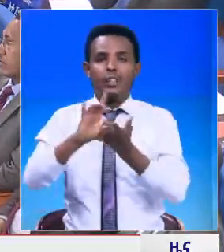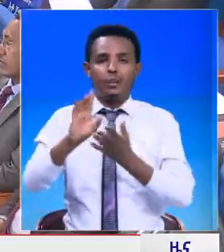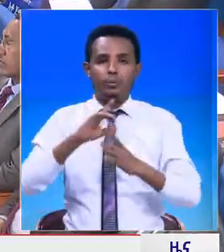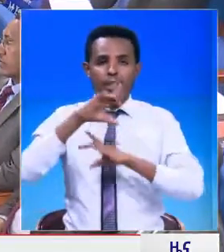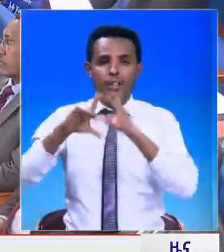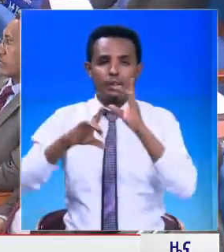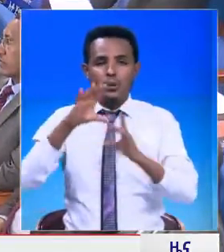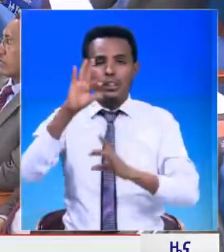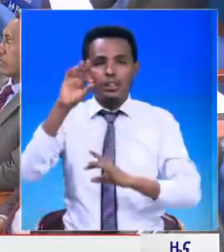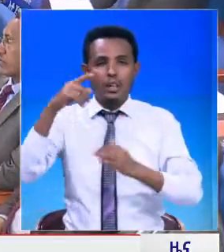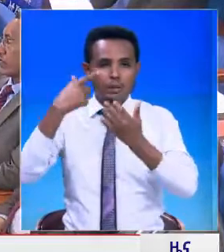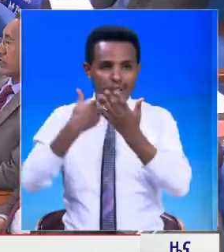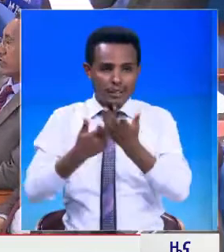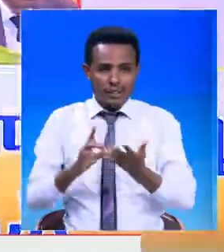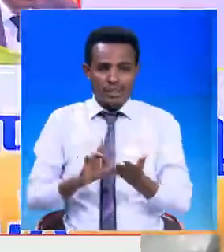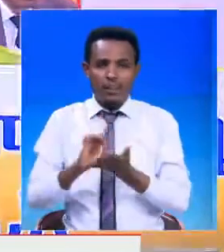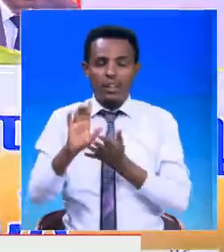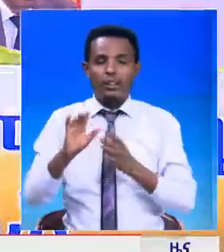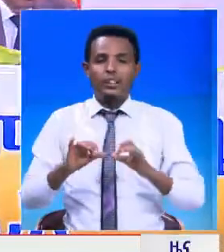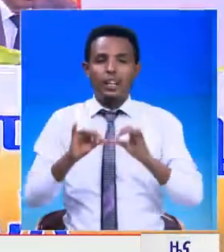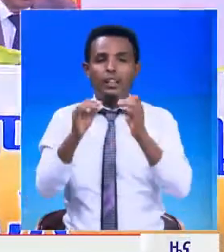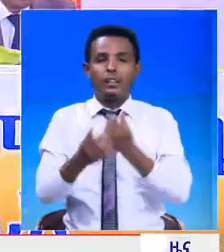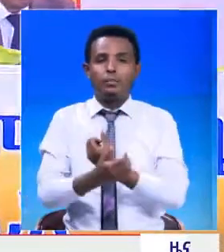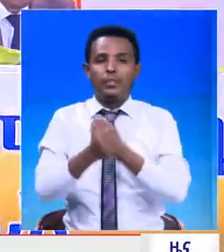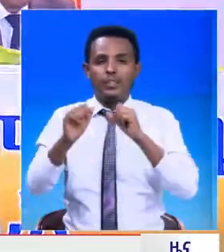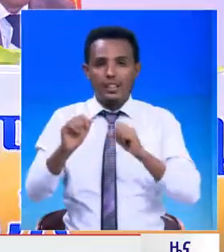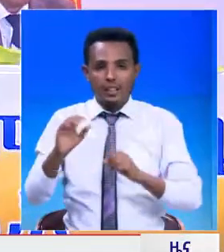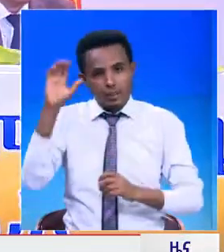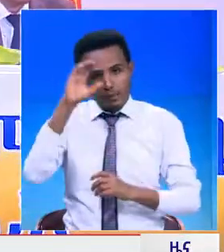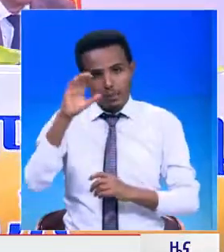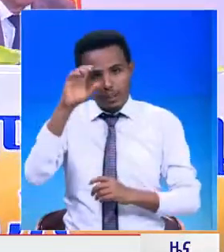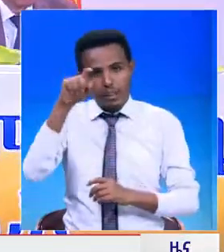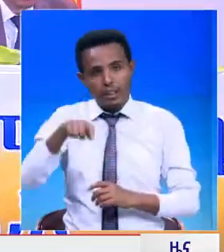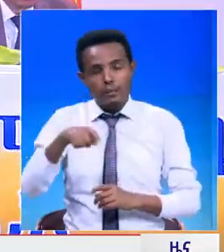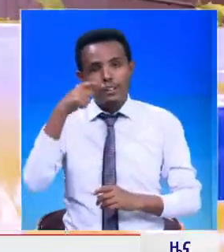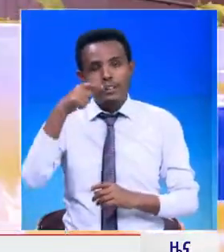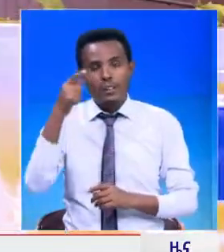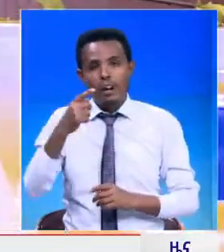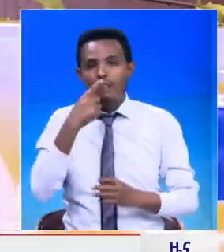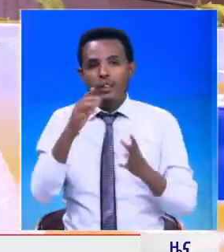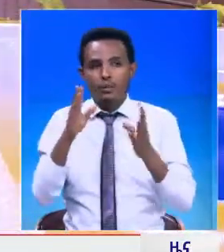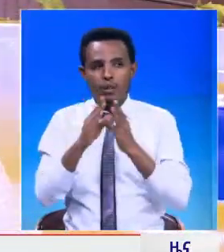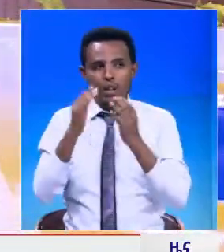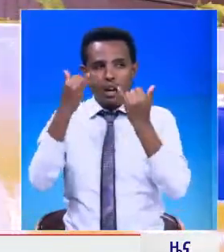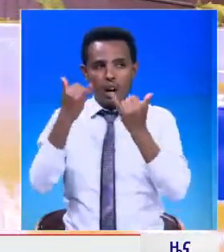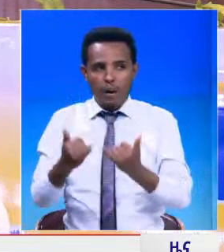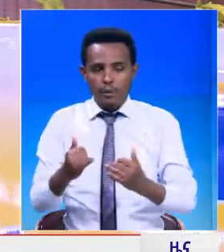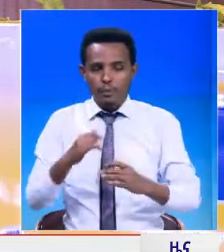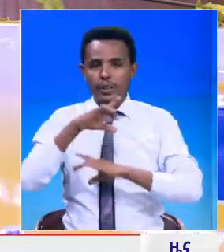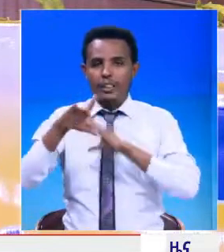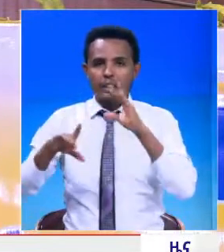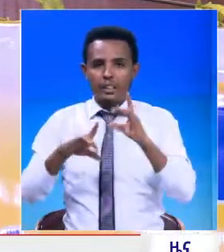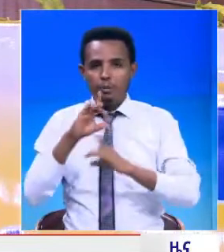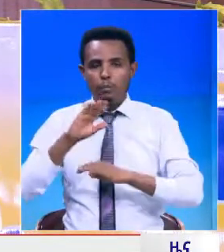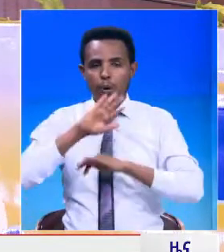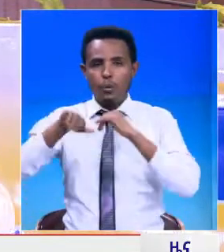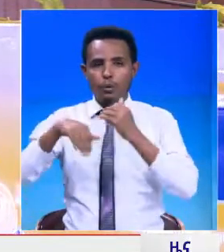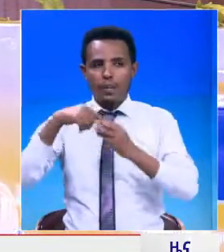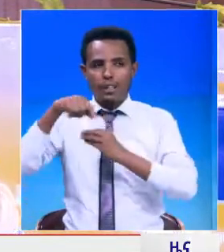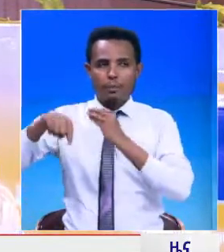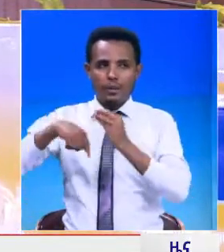መንግስትም ለእነዚህ ተፈናቃዮች ዘላቂ መፍትሄ እንዲያበጅ ሲሉ አፈ ጉባኤዋ ጠይቋል። አሁንም ቢሆን በክልላችን በሁሉም